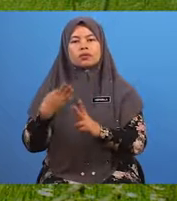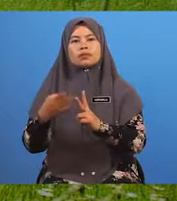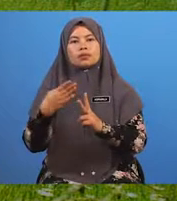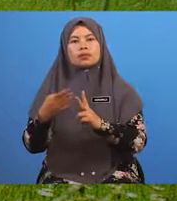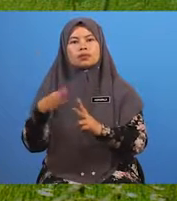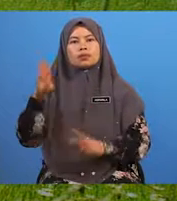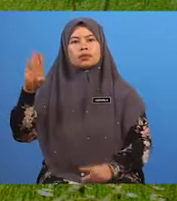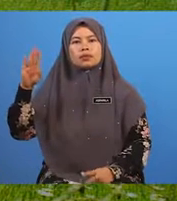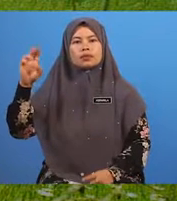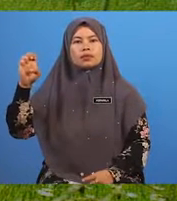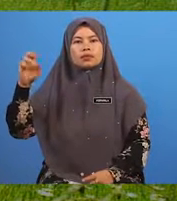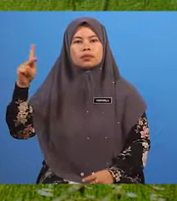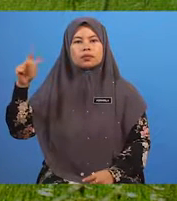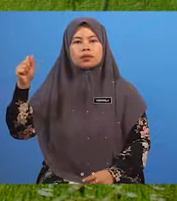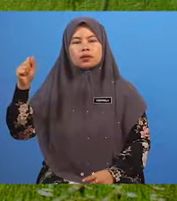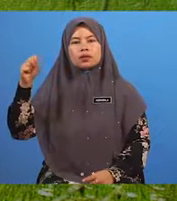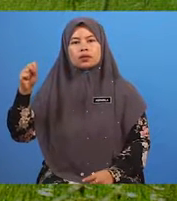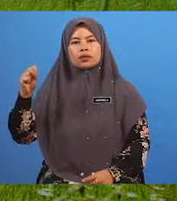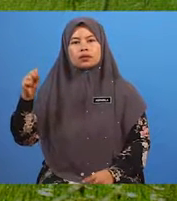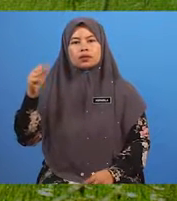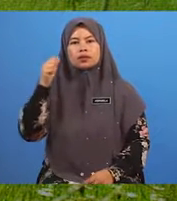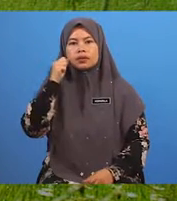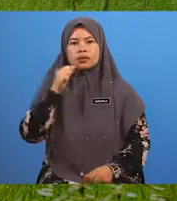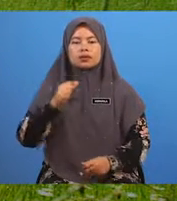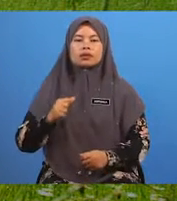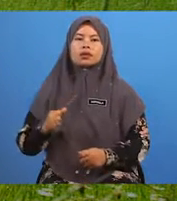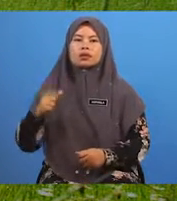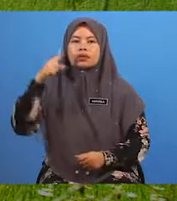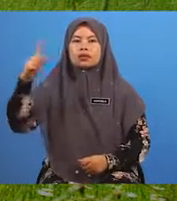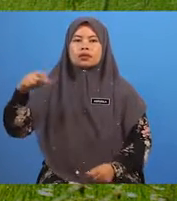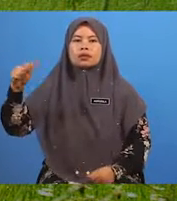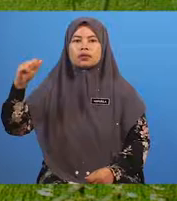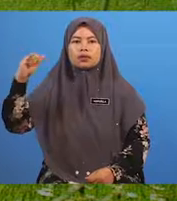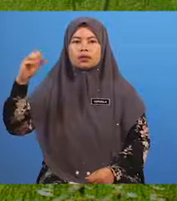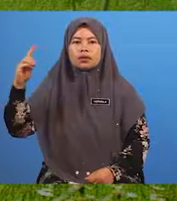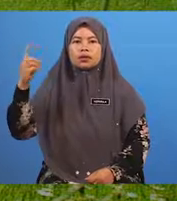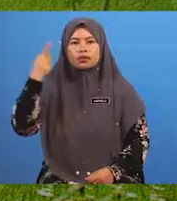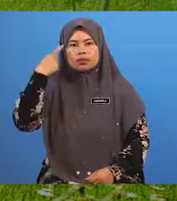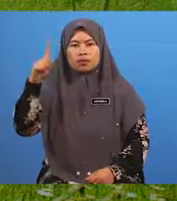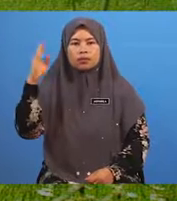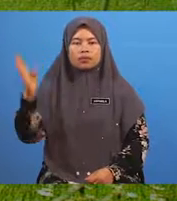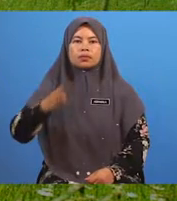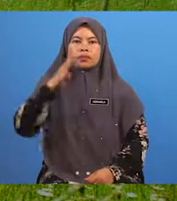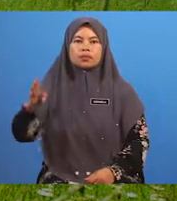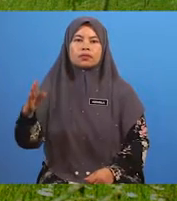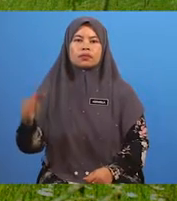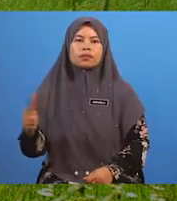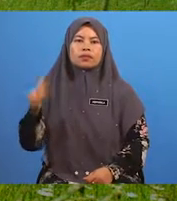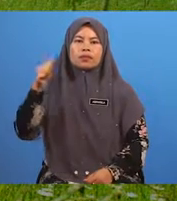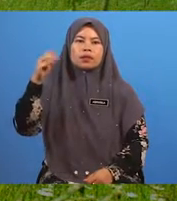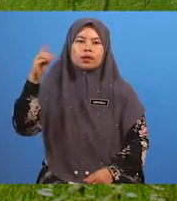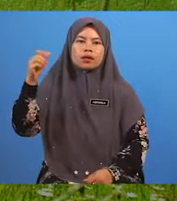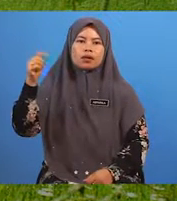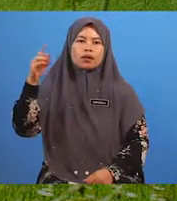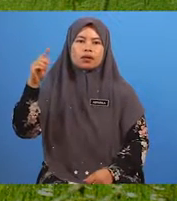isteri Zaid iaitu Zainab untuk membatalkan adat dan amalan masyarakat jahiliah.